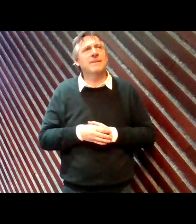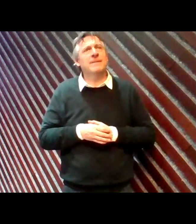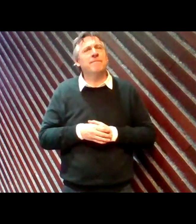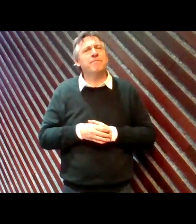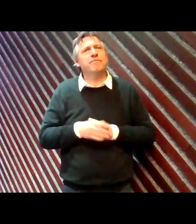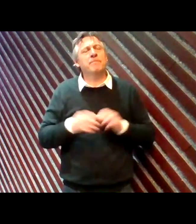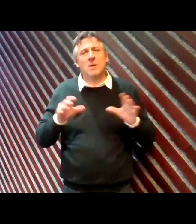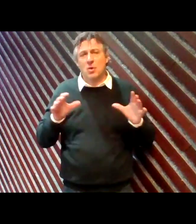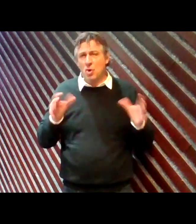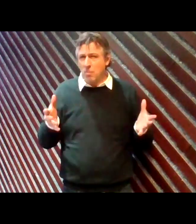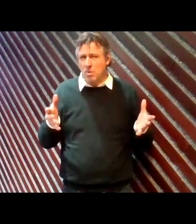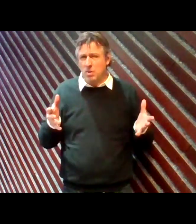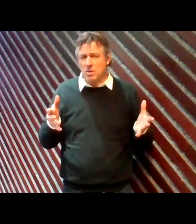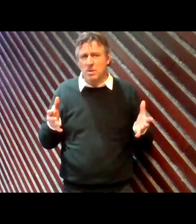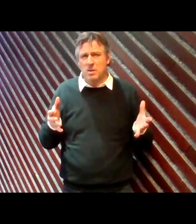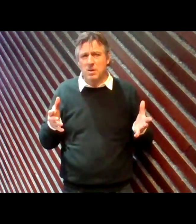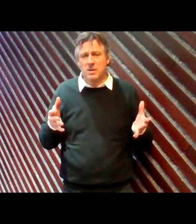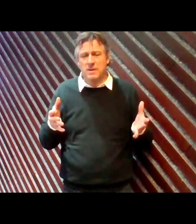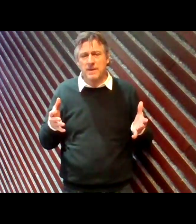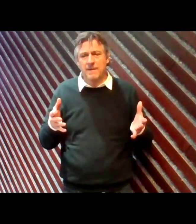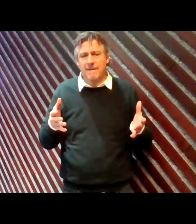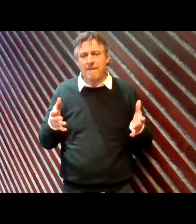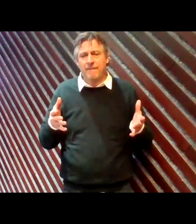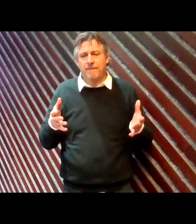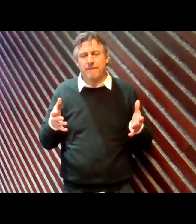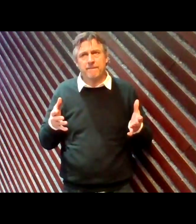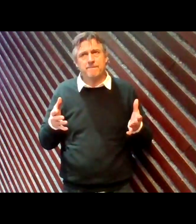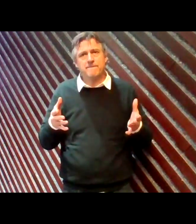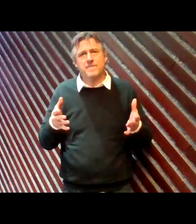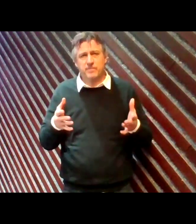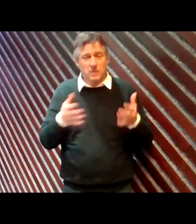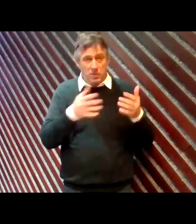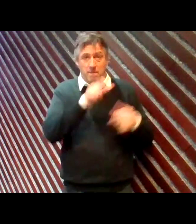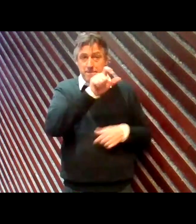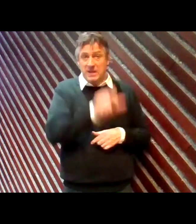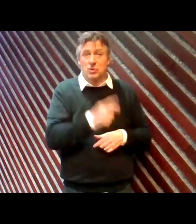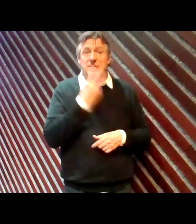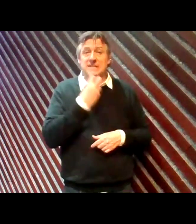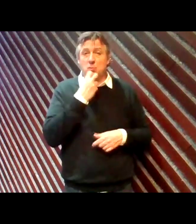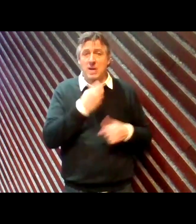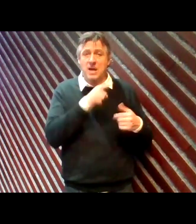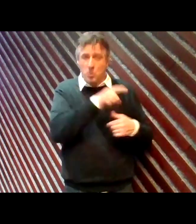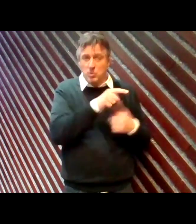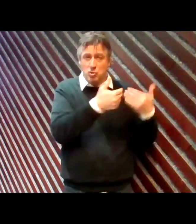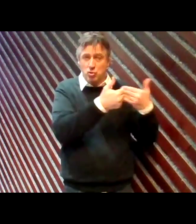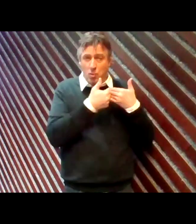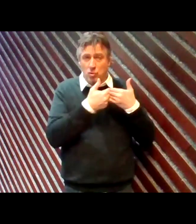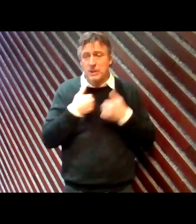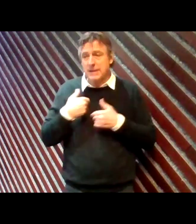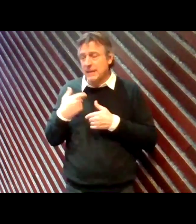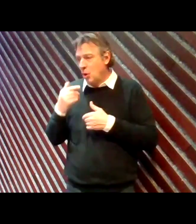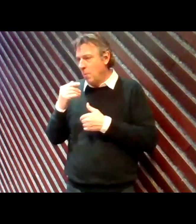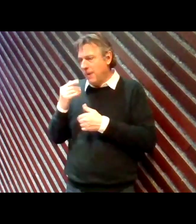important c'est comment on arrive à mettre en lien en fait la demande d'un citoyen les initiatives que l'on